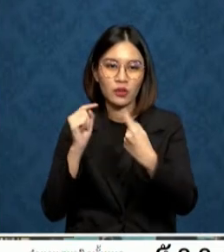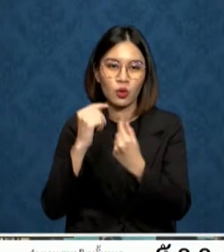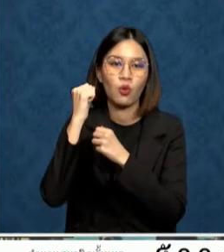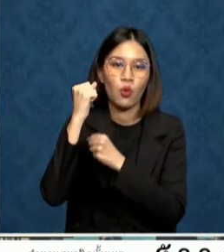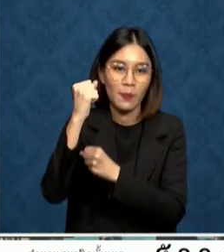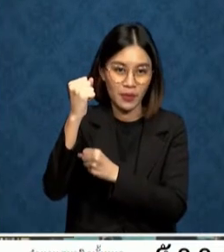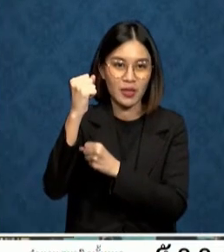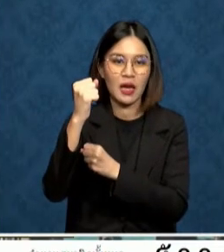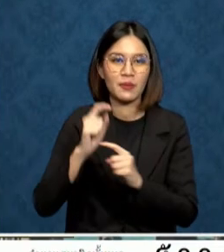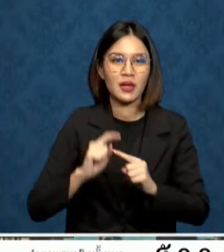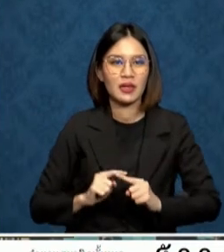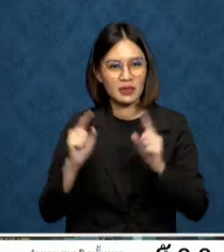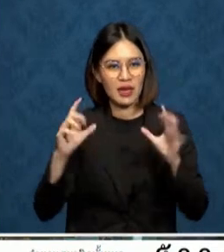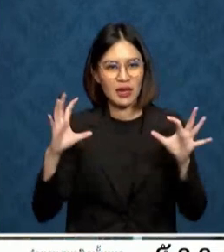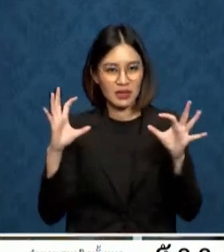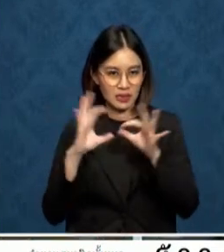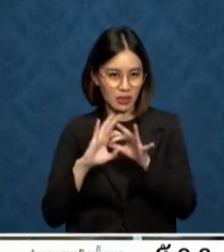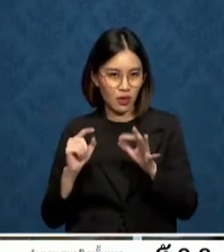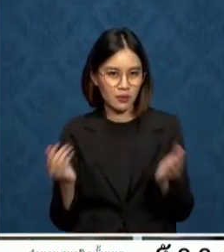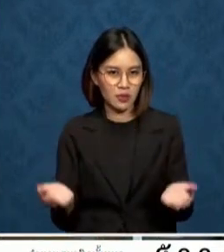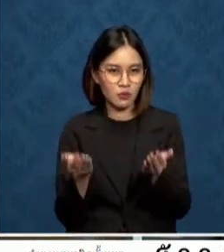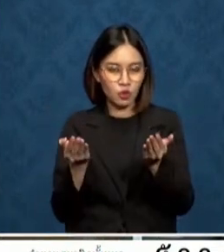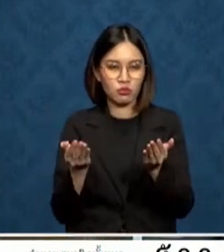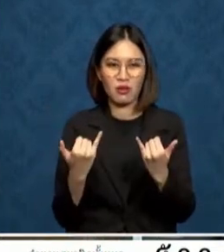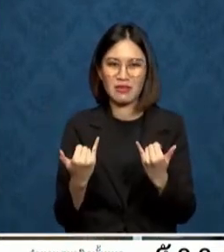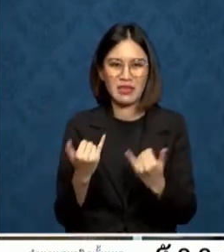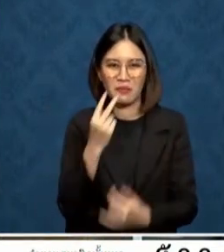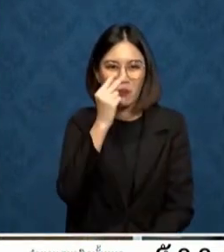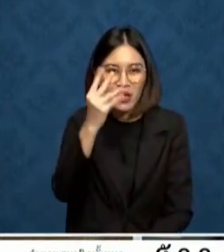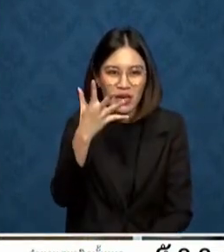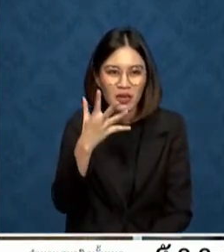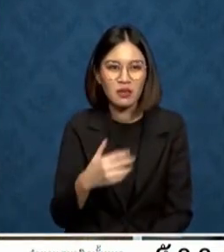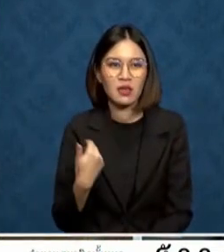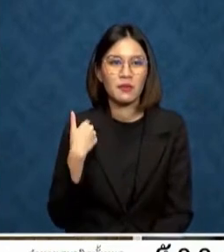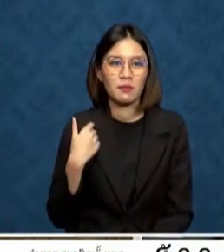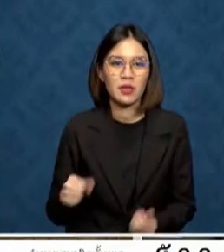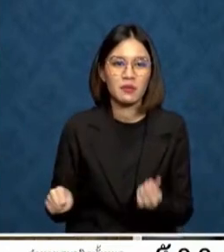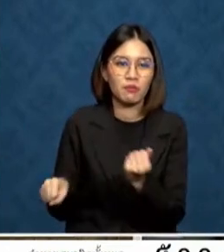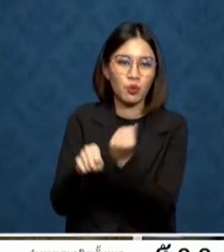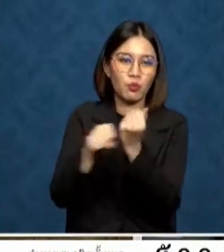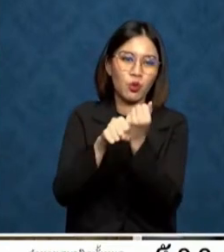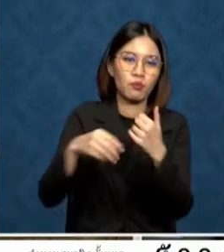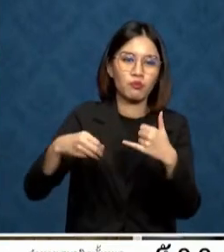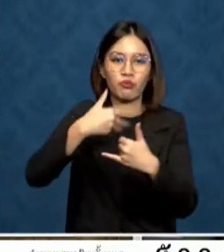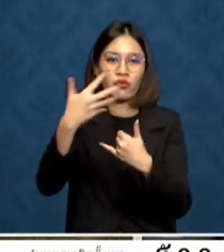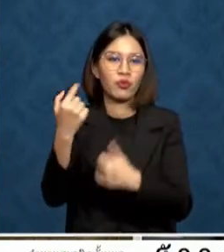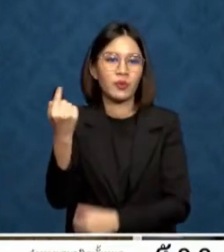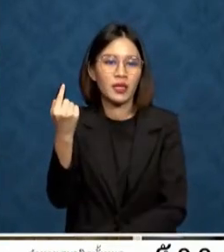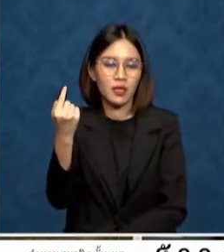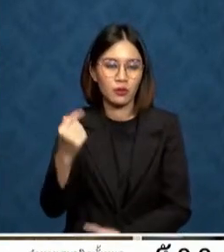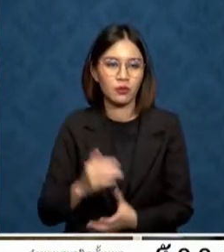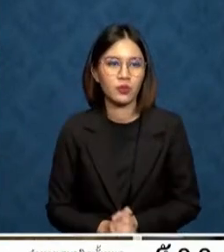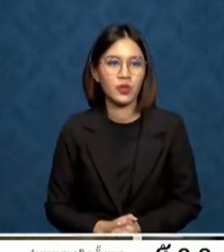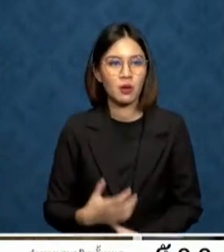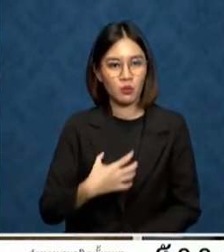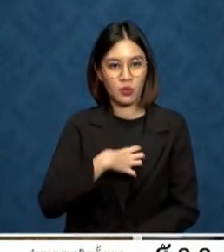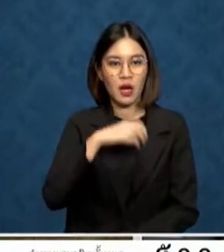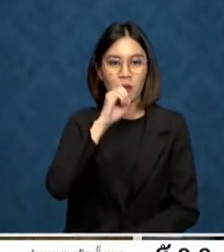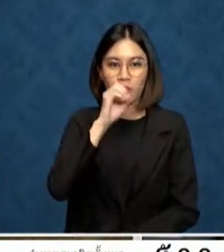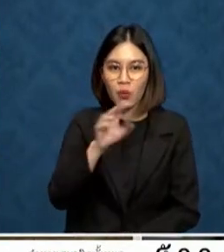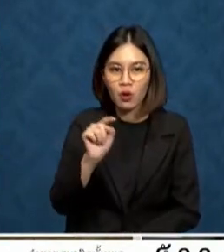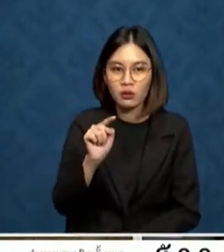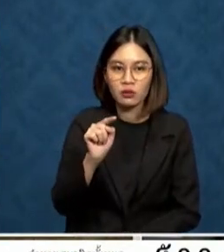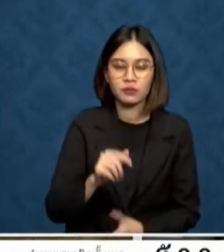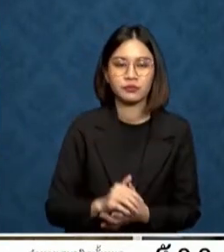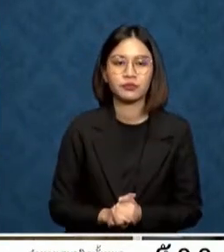แต่ movementเกี่ยวกับเรื่องเนี้ยผมไม่เห็นอะไรเลยนอกจากการสปอนเซอร์งานพายต่างๆนานานะครับผมอยากจะบอกท่าน